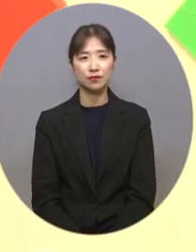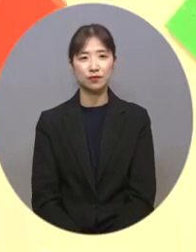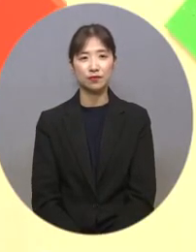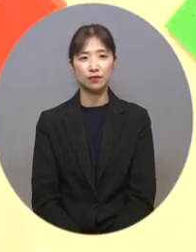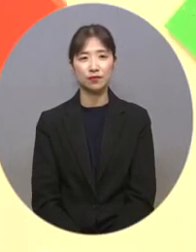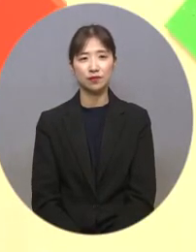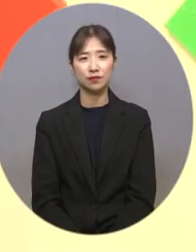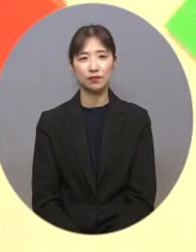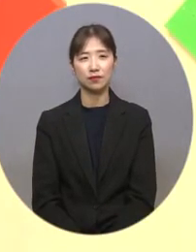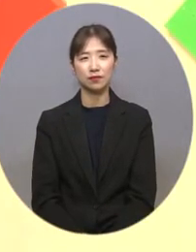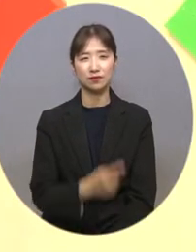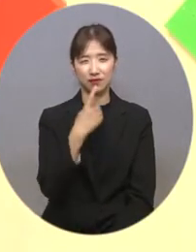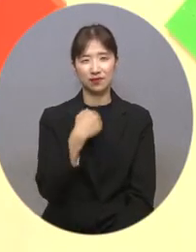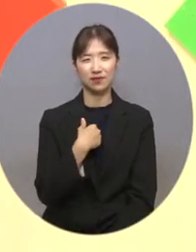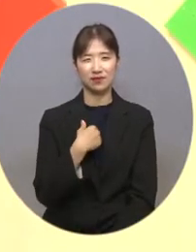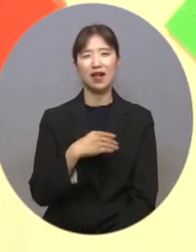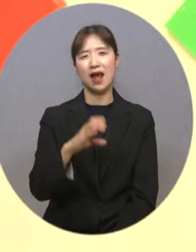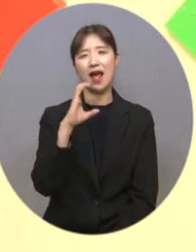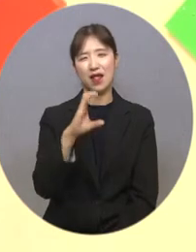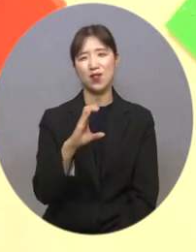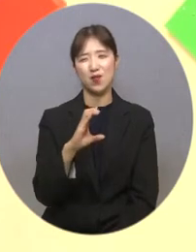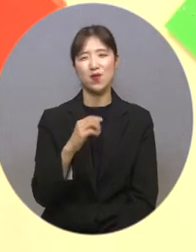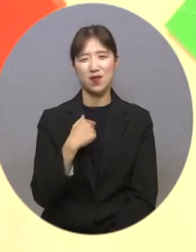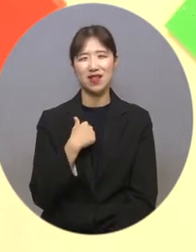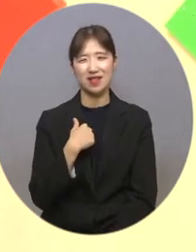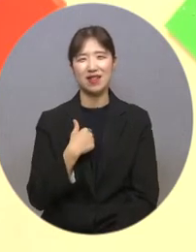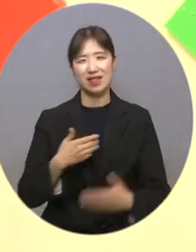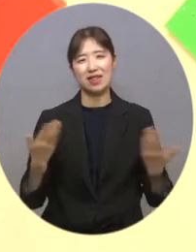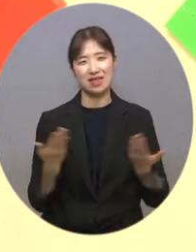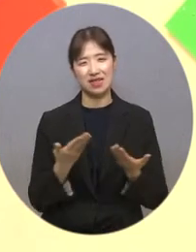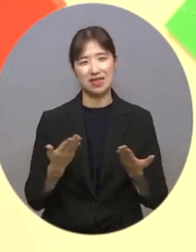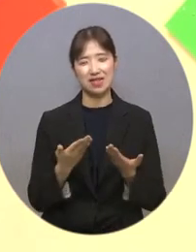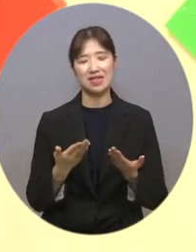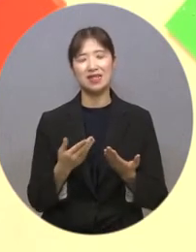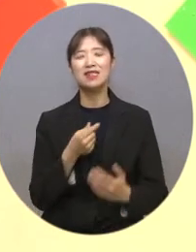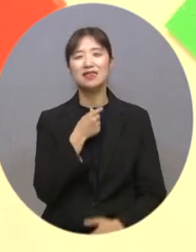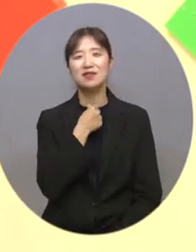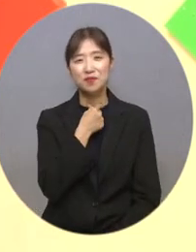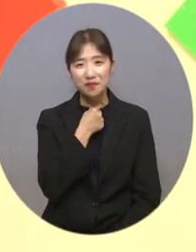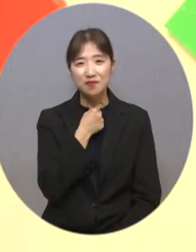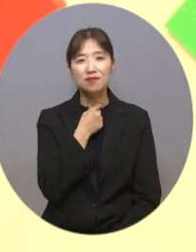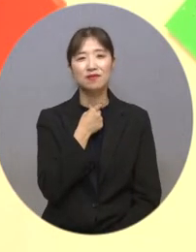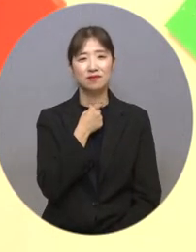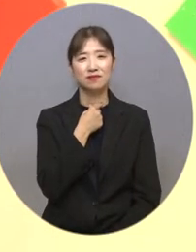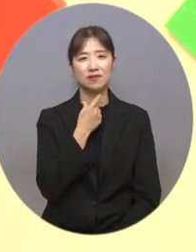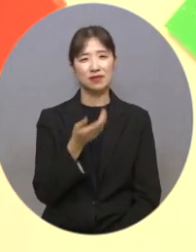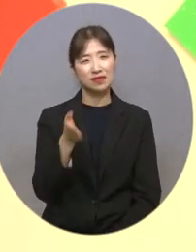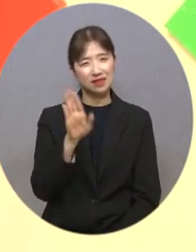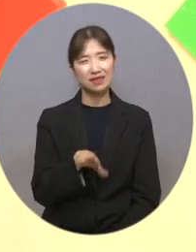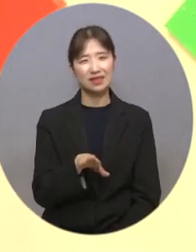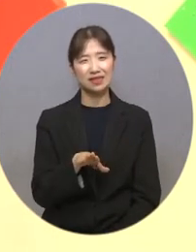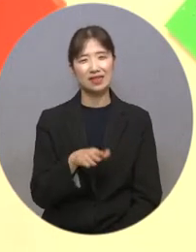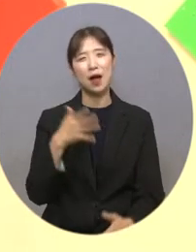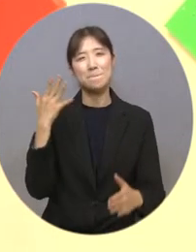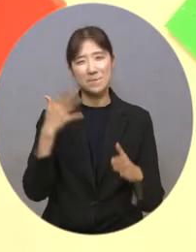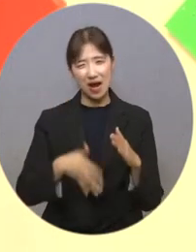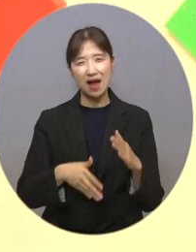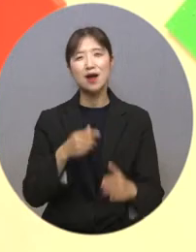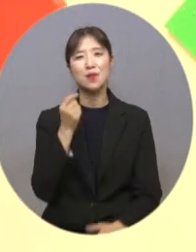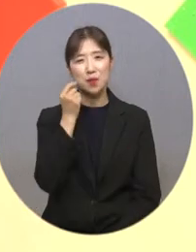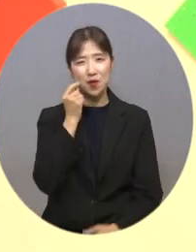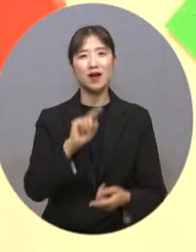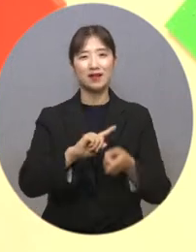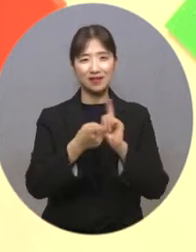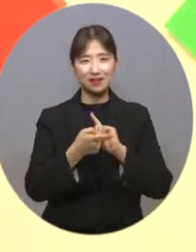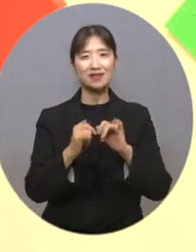저는 이제 가톨릭의 하나 이제 성직자로서 생활을 하려고 했었는데 그 부분들이 또 이어지지 못해서